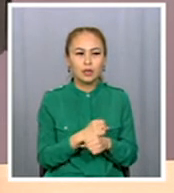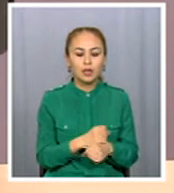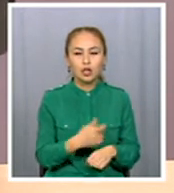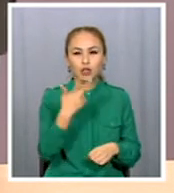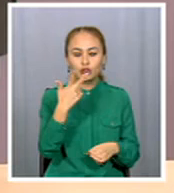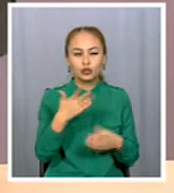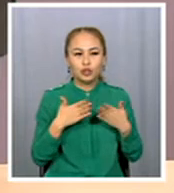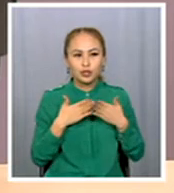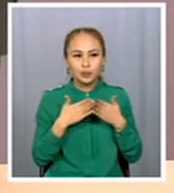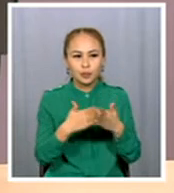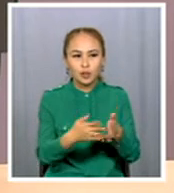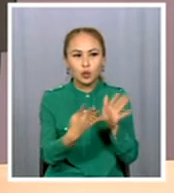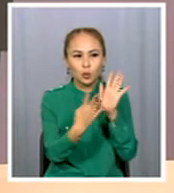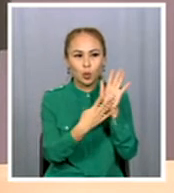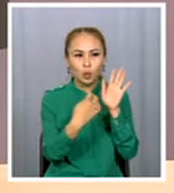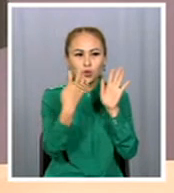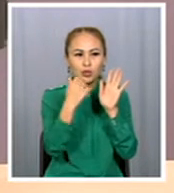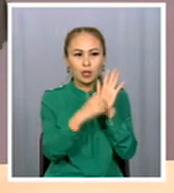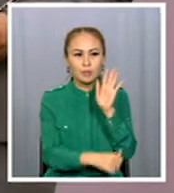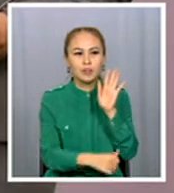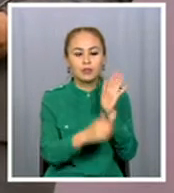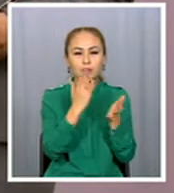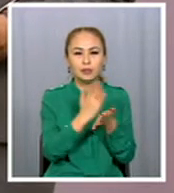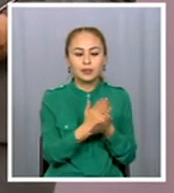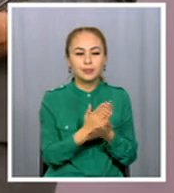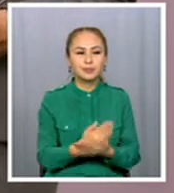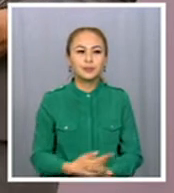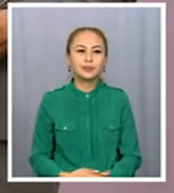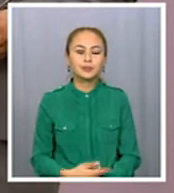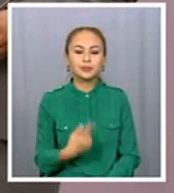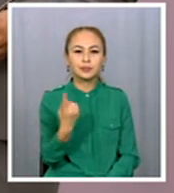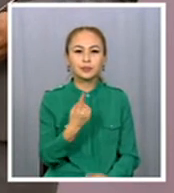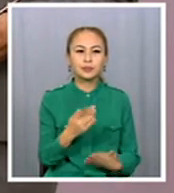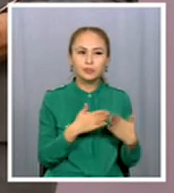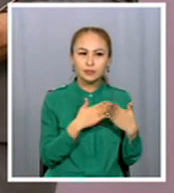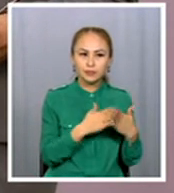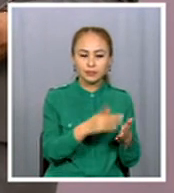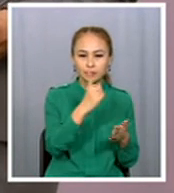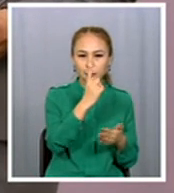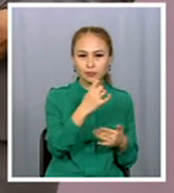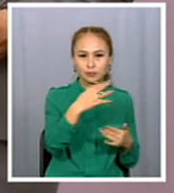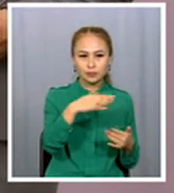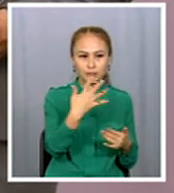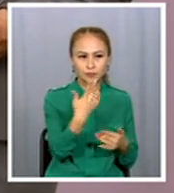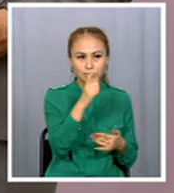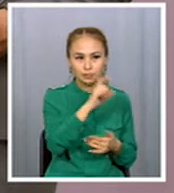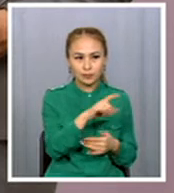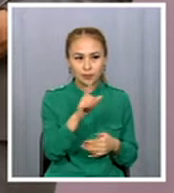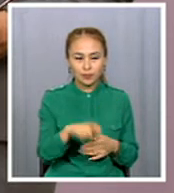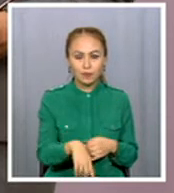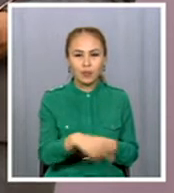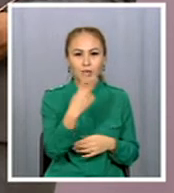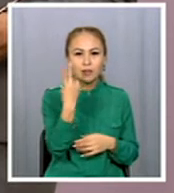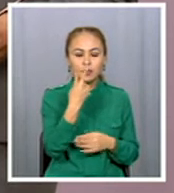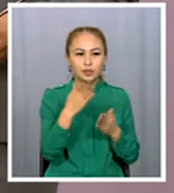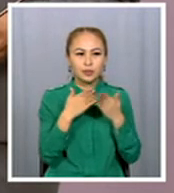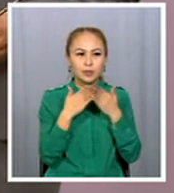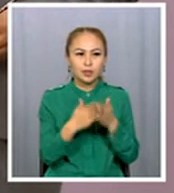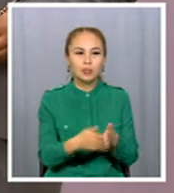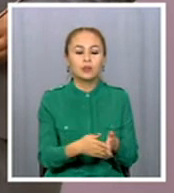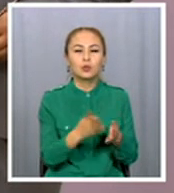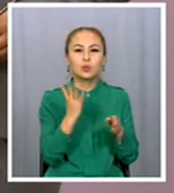кемеде 960 жолаушы бар. Бірінші кемеде 145 жолаушы. Ал екінші